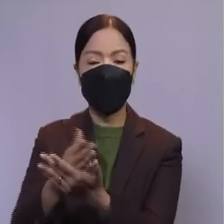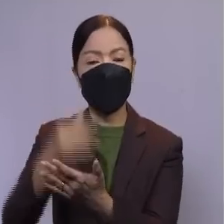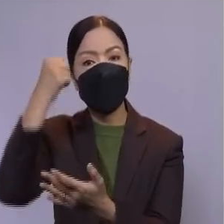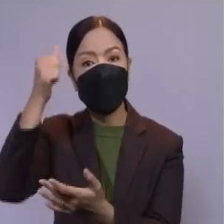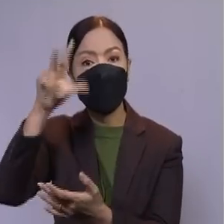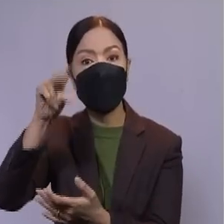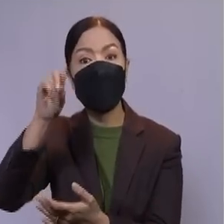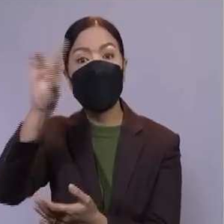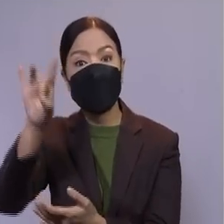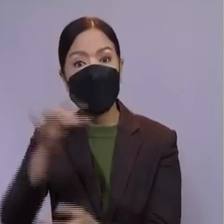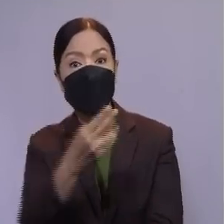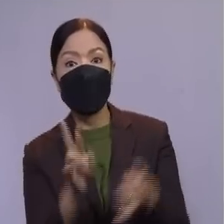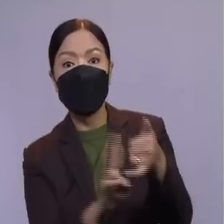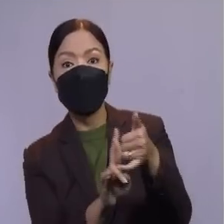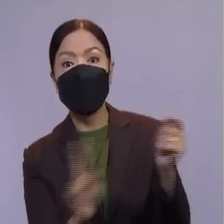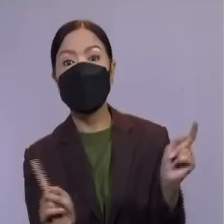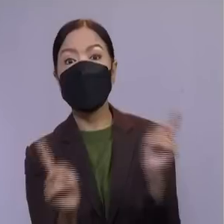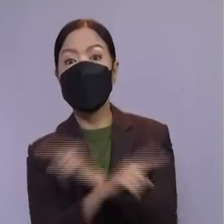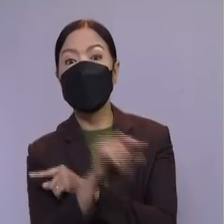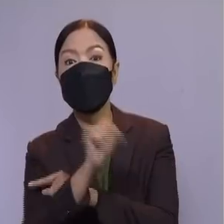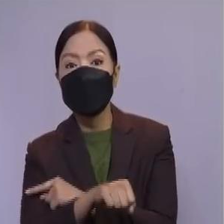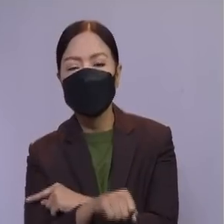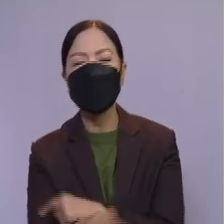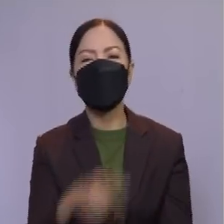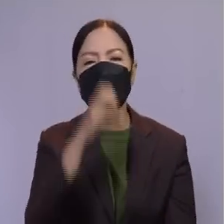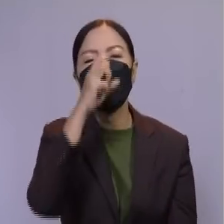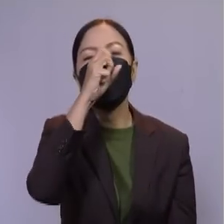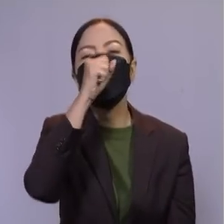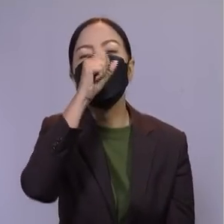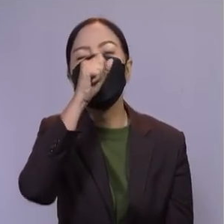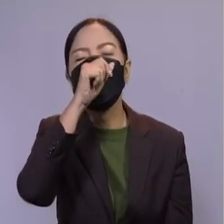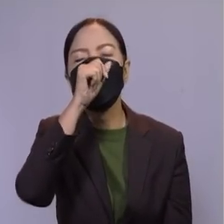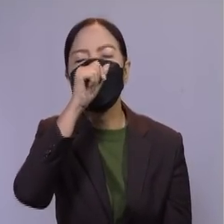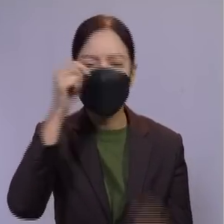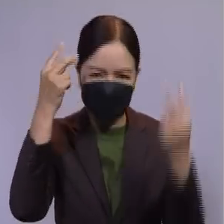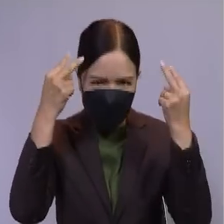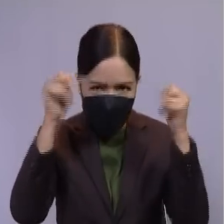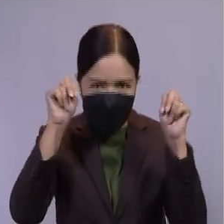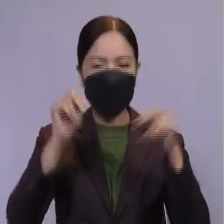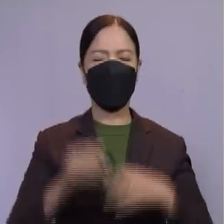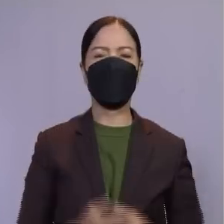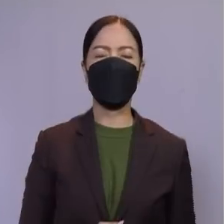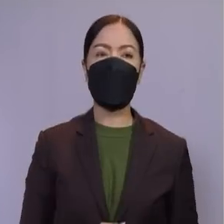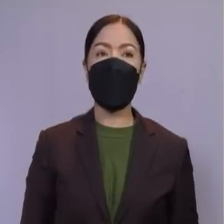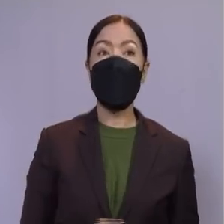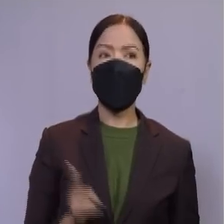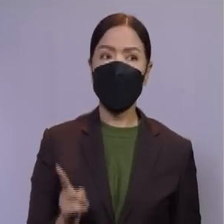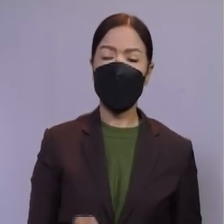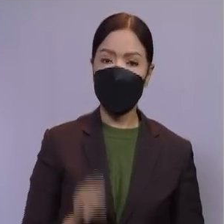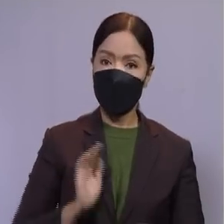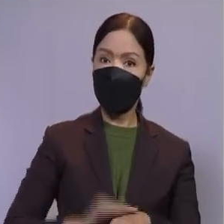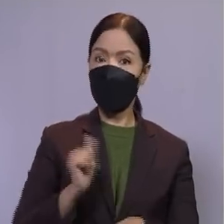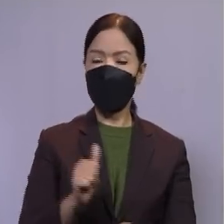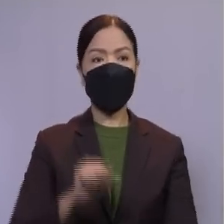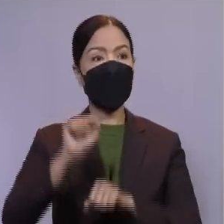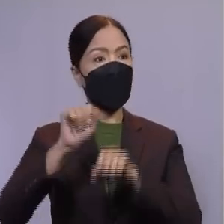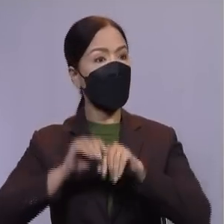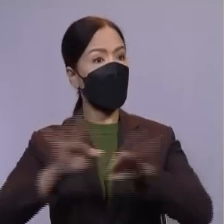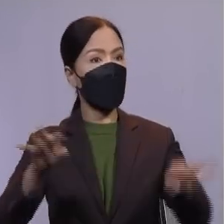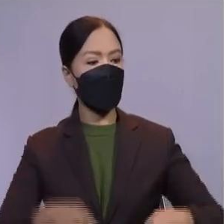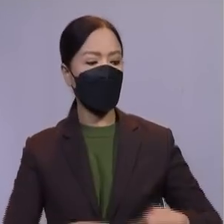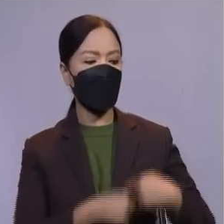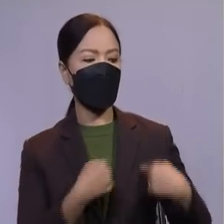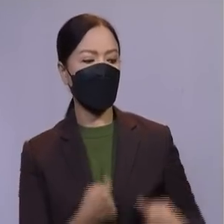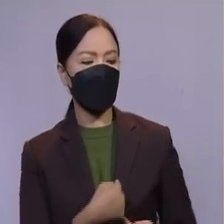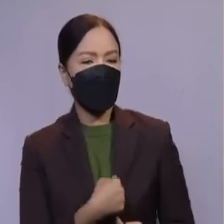หน้าที่ก็แทนนายกรัฐมนตรีแต่ว่าพลเอกประวิตรก็จะทำอย่างสุดกำลังความสามารถนะถึงกับประกาศว่าให้ใช้ใจ